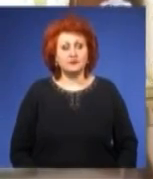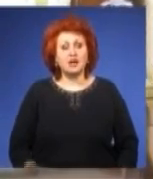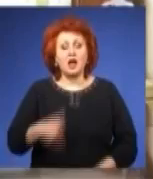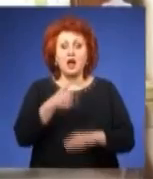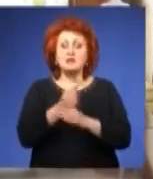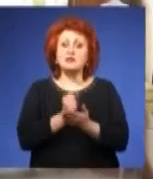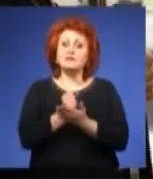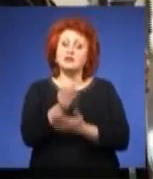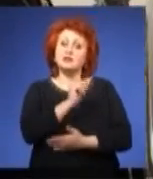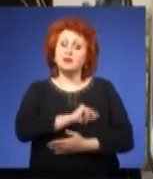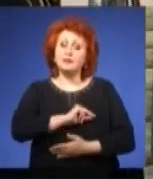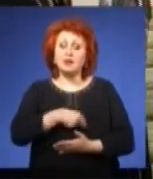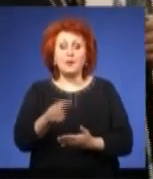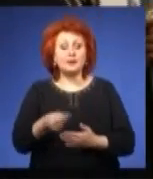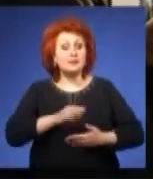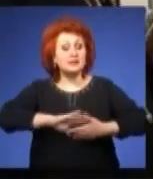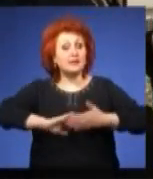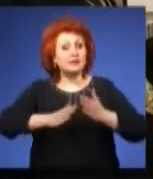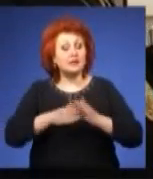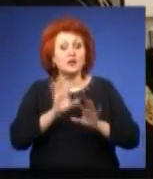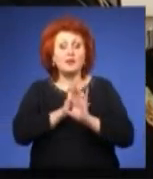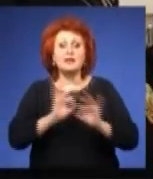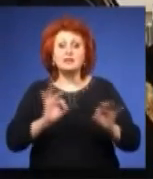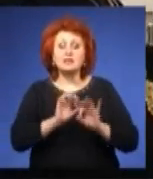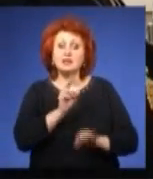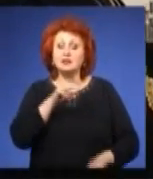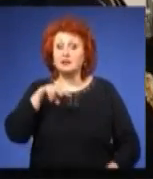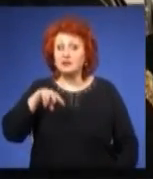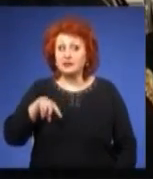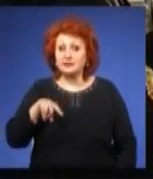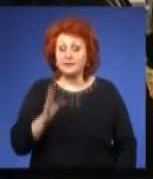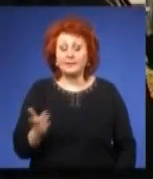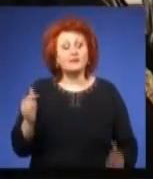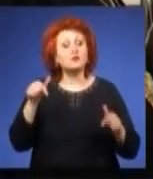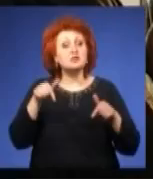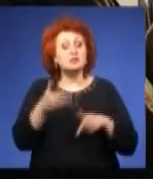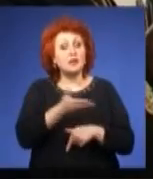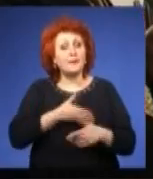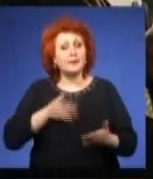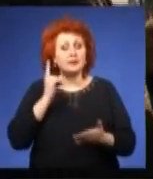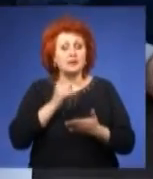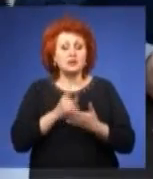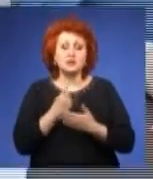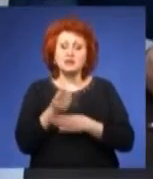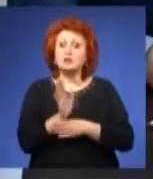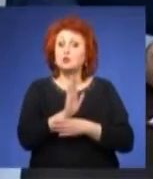Отсутствие рецидива. В ходе встречи владыка Кирилл и глава управления Игорь Клеменов подписали соглашение о